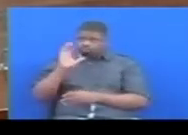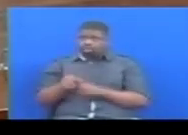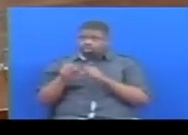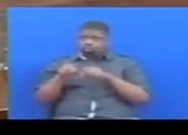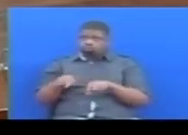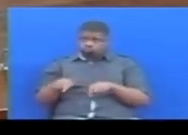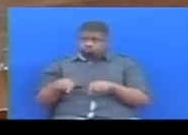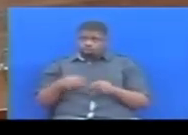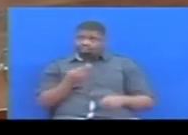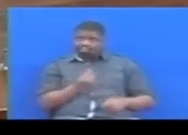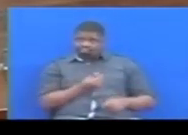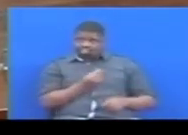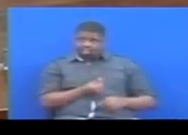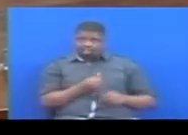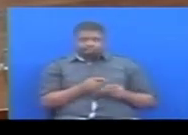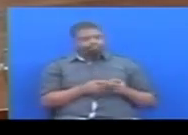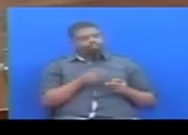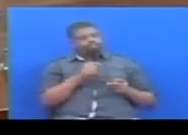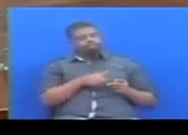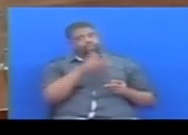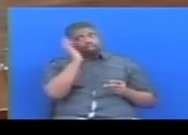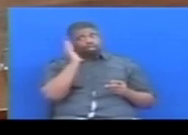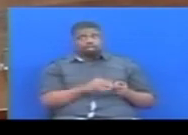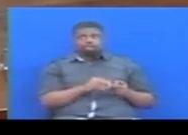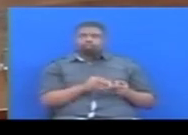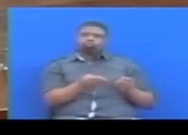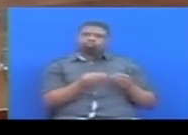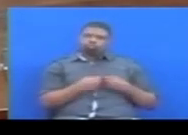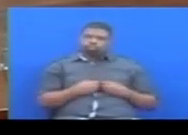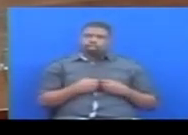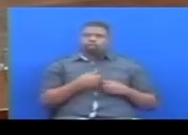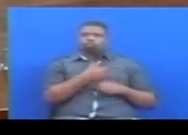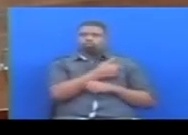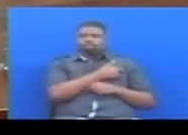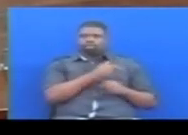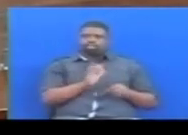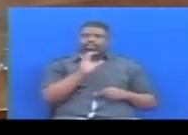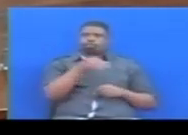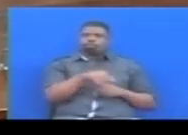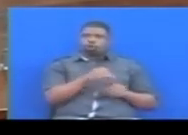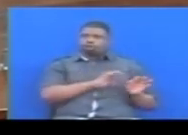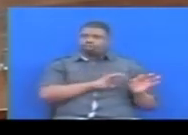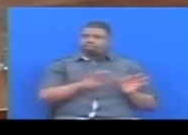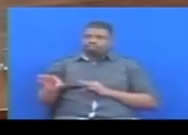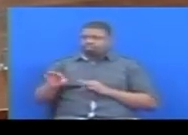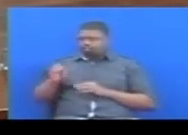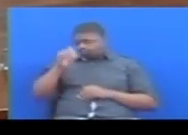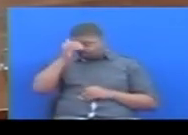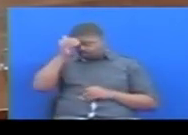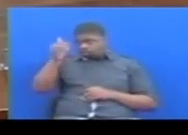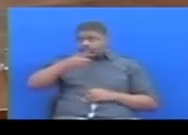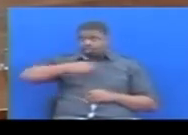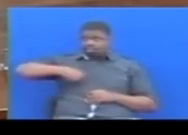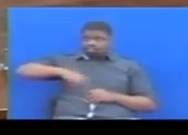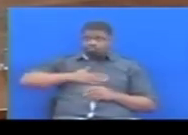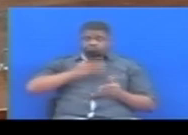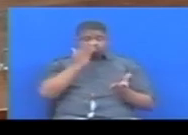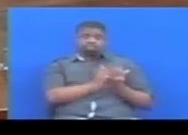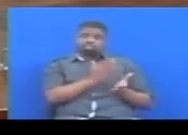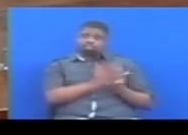fedha, na baada serikali kutukabidhi hospitali za rufaa za mikoa, vipaumbele vyetu sisi kama wizara ni kuhakikisha